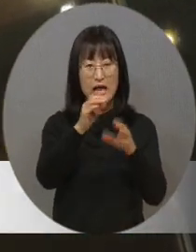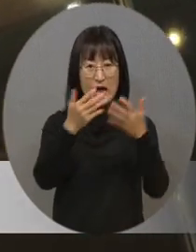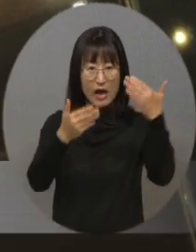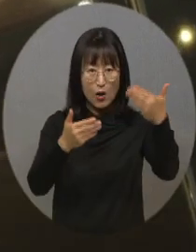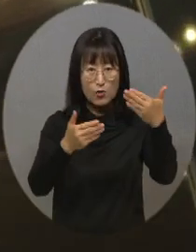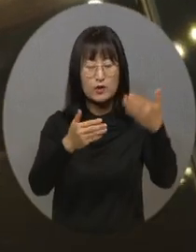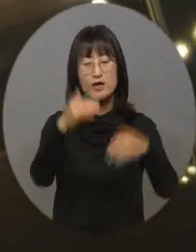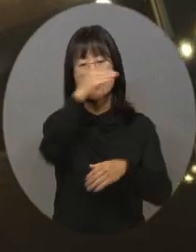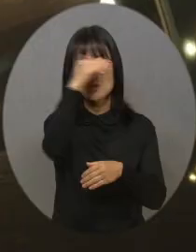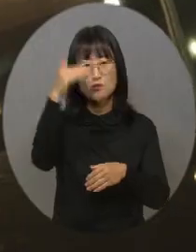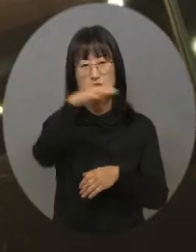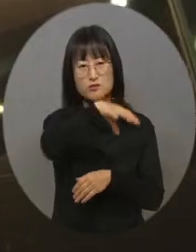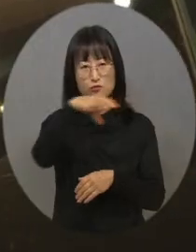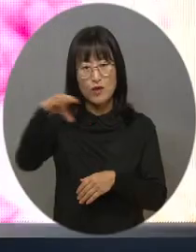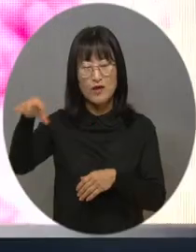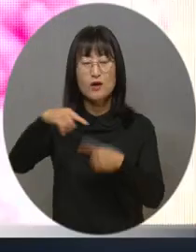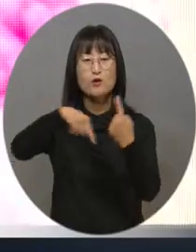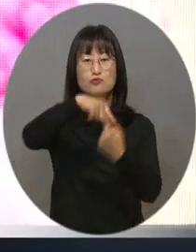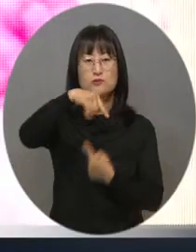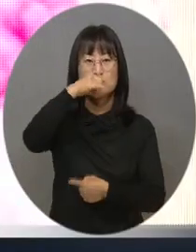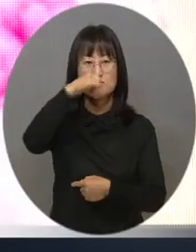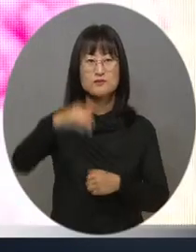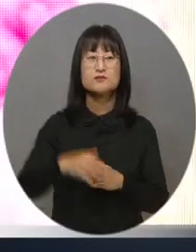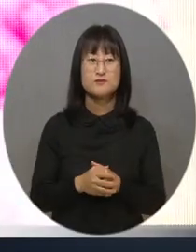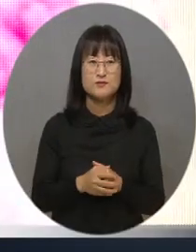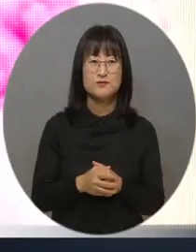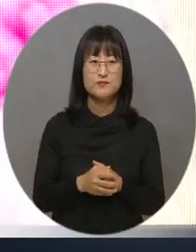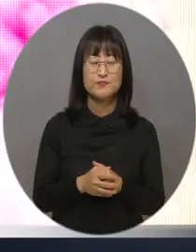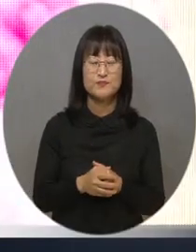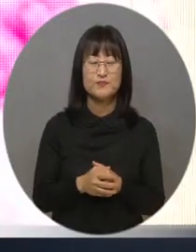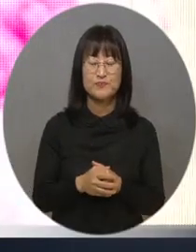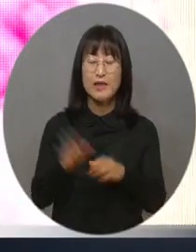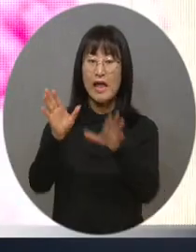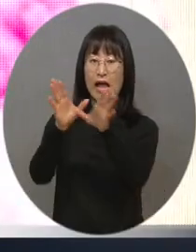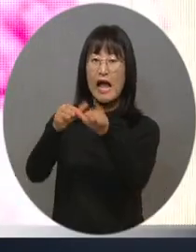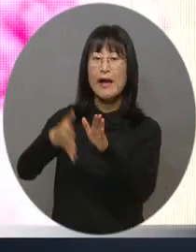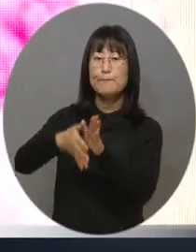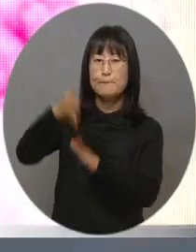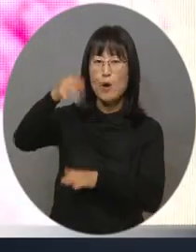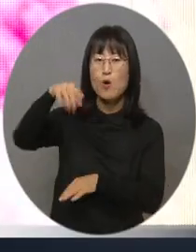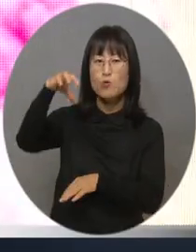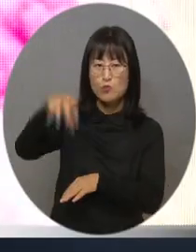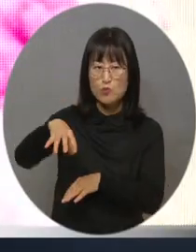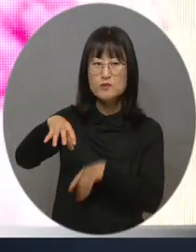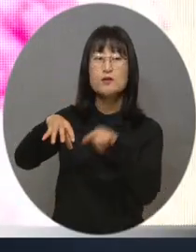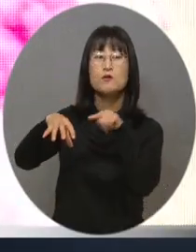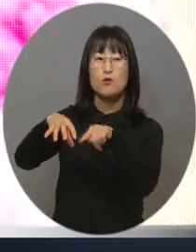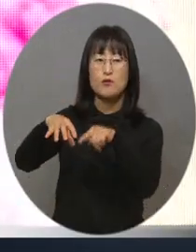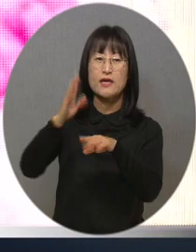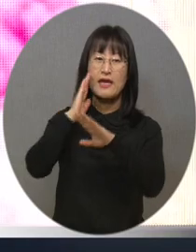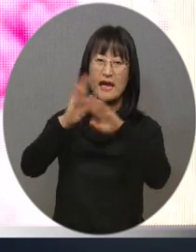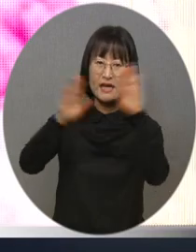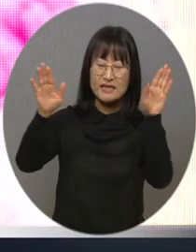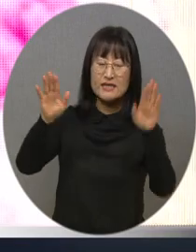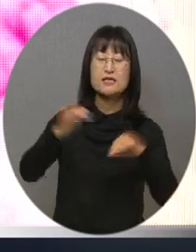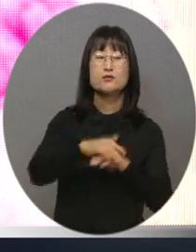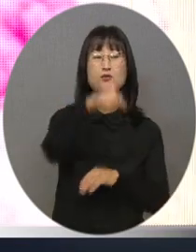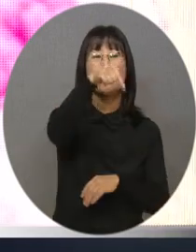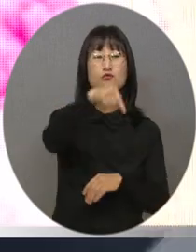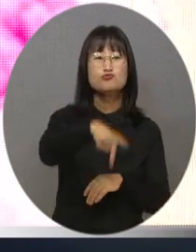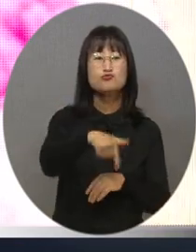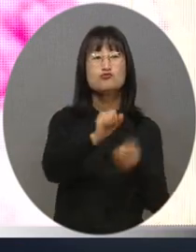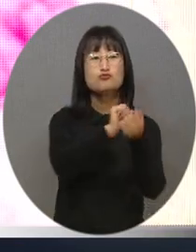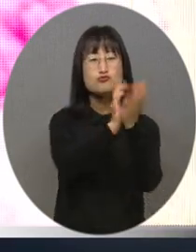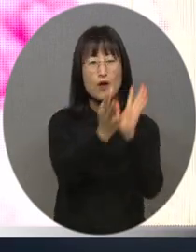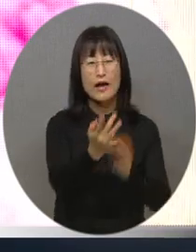전시관이 운영됩니다. 한평 천지 하늘 아래서 국화 향기와 정취를